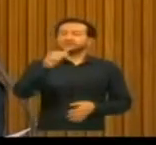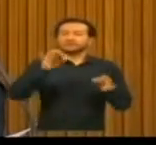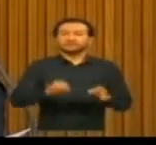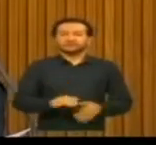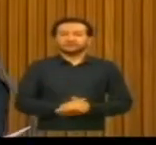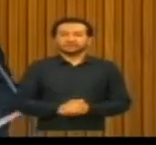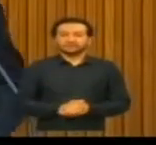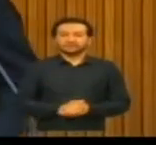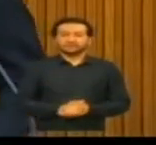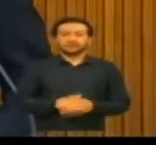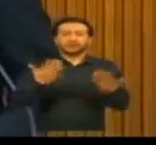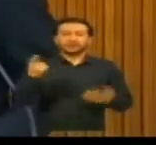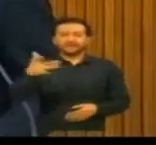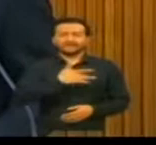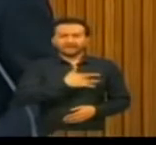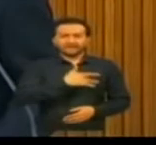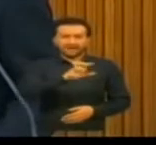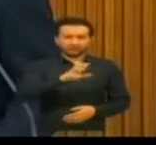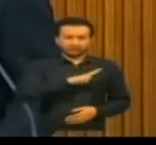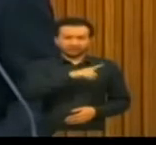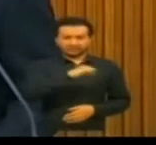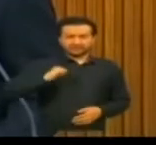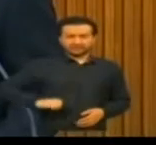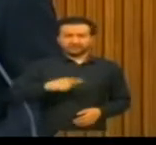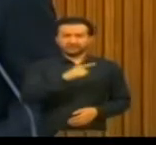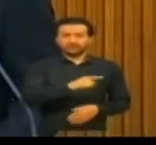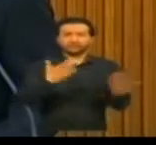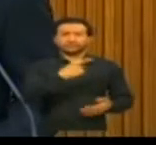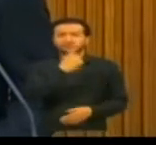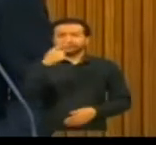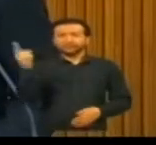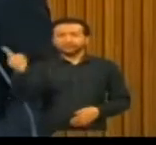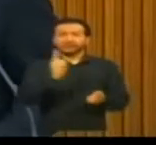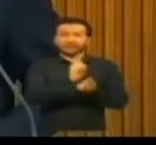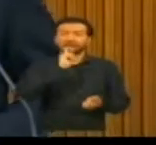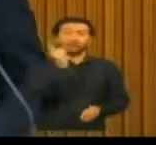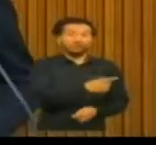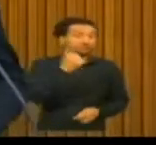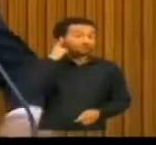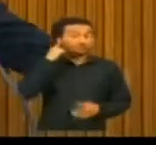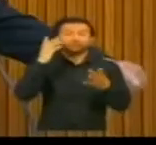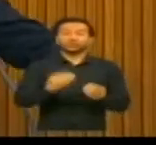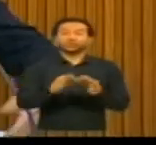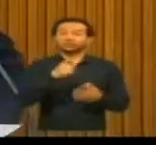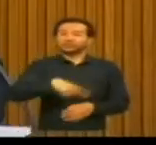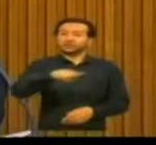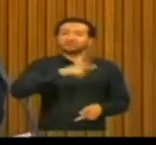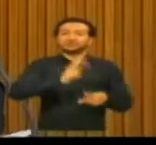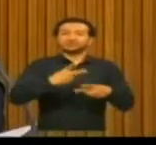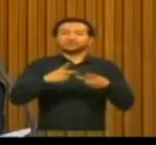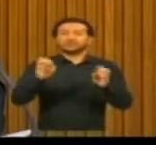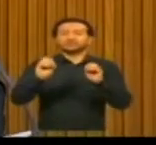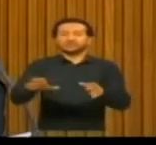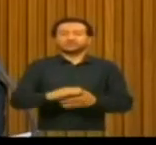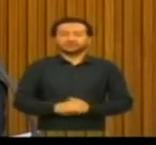oldu? Acaba vicdanı sızlıyor mu savcının? Acaba bir yerlerden talimat mı aldı bu savcı? Bunları derhal serbest bırakın